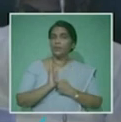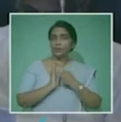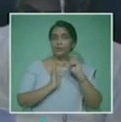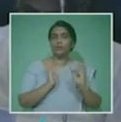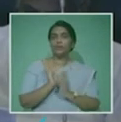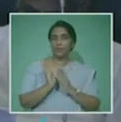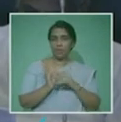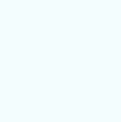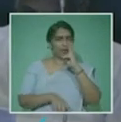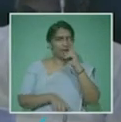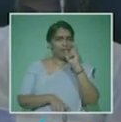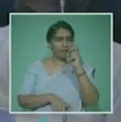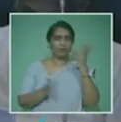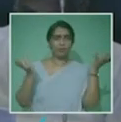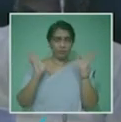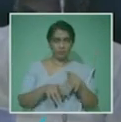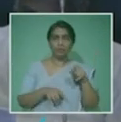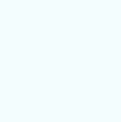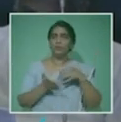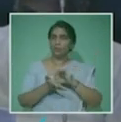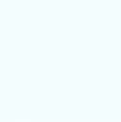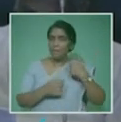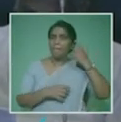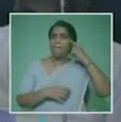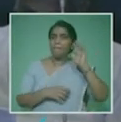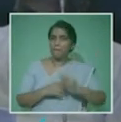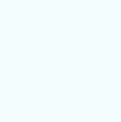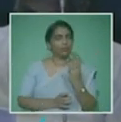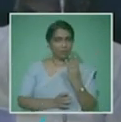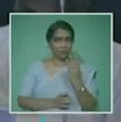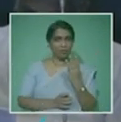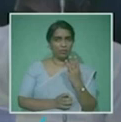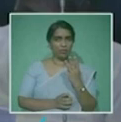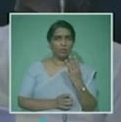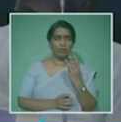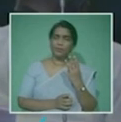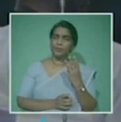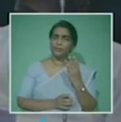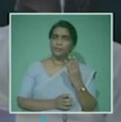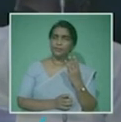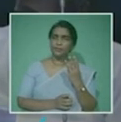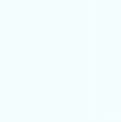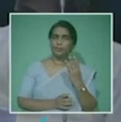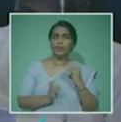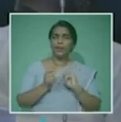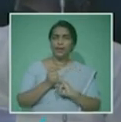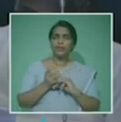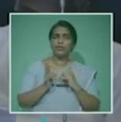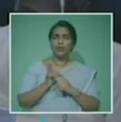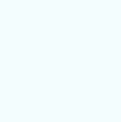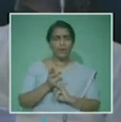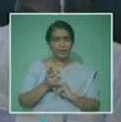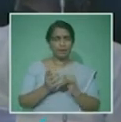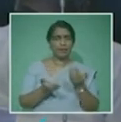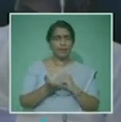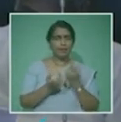කමිටු අද රැස් වෙනවා දෙකහමාරට ඒ රැස් වුණ හැම පස්සේ අපි බලාපොරොත්තු වෙනවා තව කමිටු තුනක් වේසන්ස් මීන්ස් SOEs පිළිබඳව restructuring